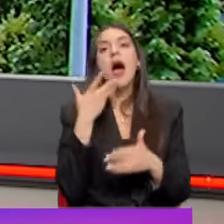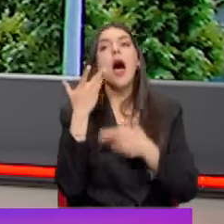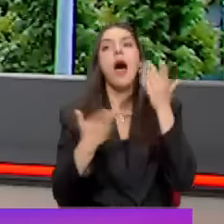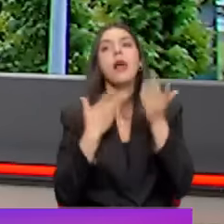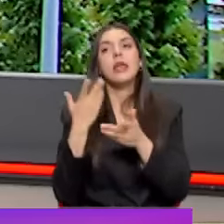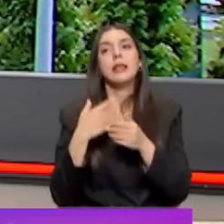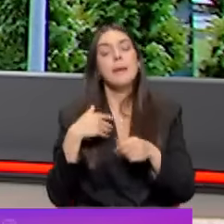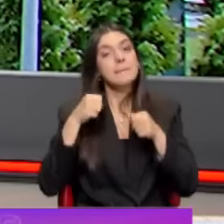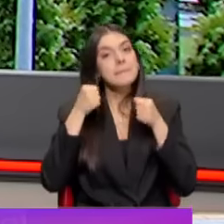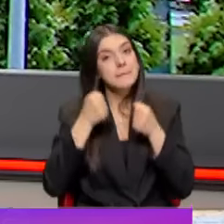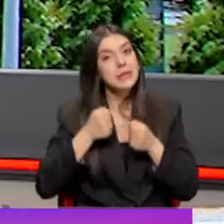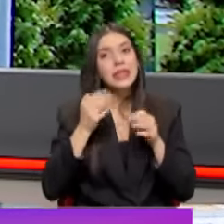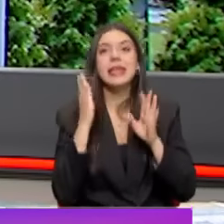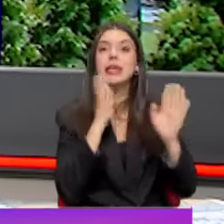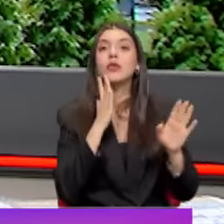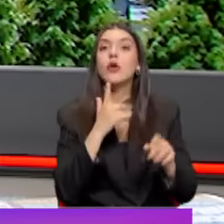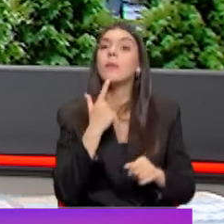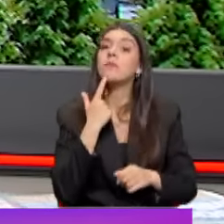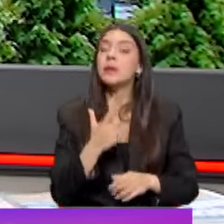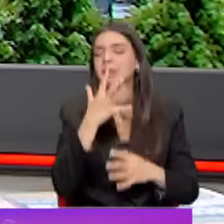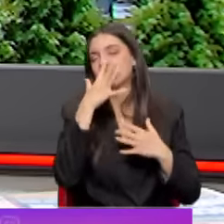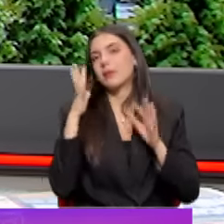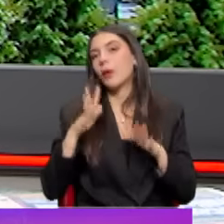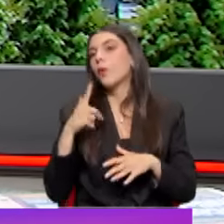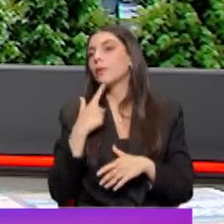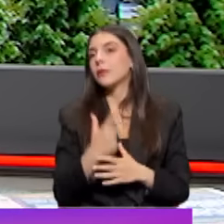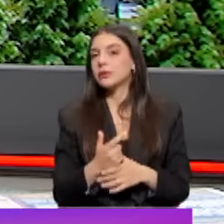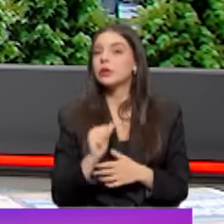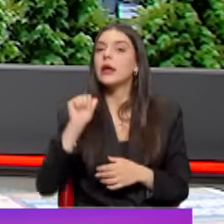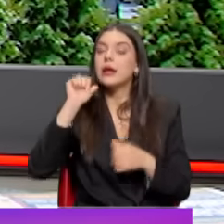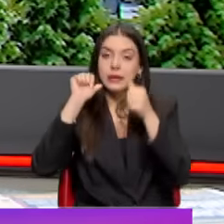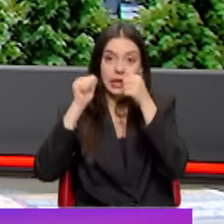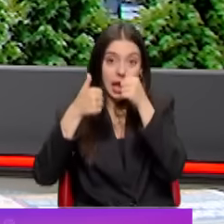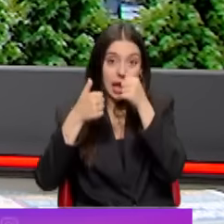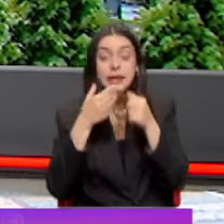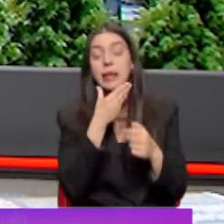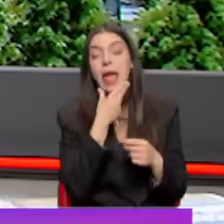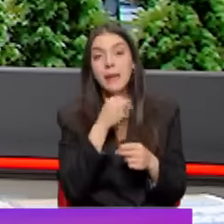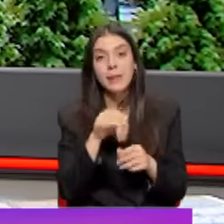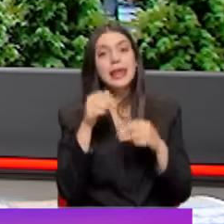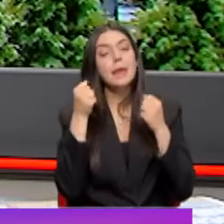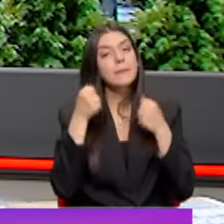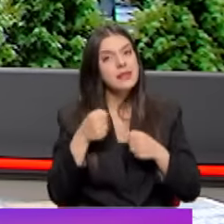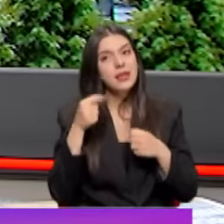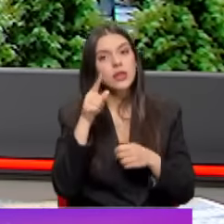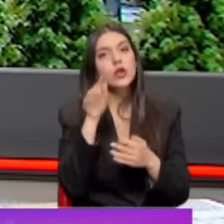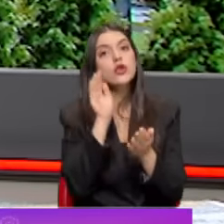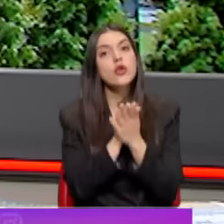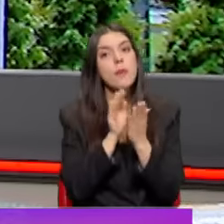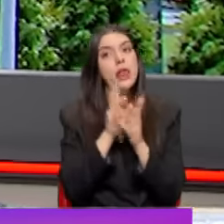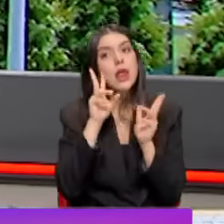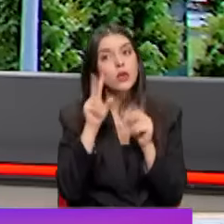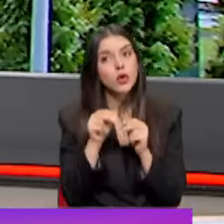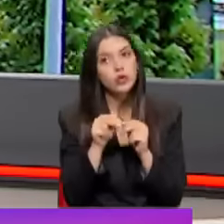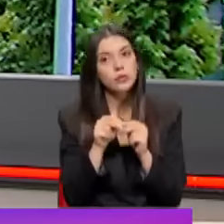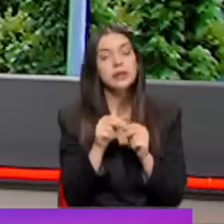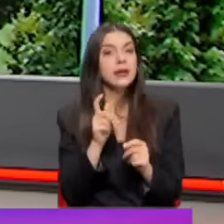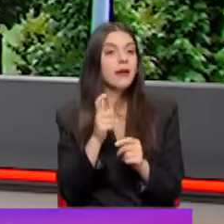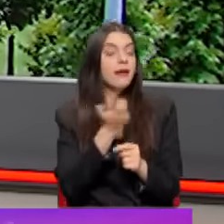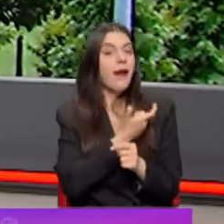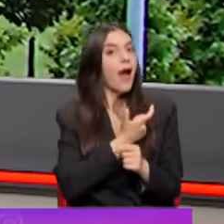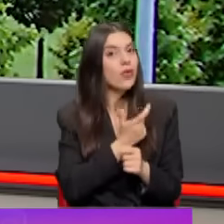mitinge gidiyorum demesini bekliyorum demiş yarınki emekliler mitingini köpeklerin uyutulması dair yasa